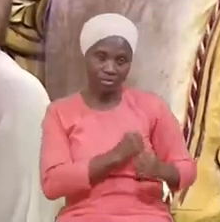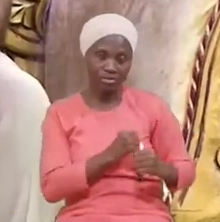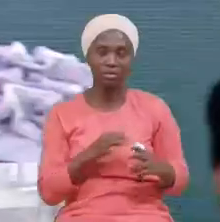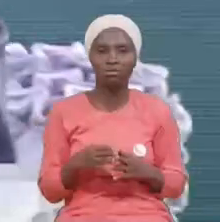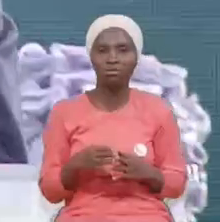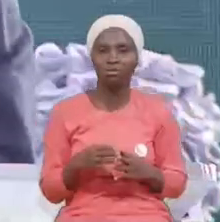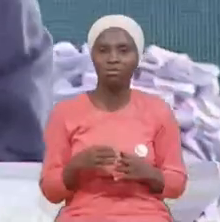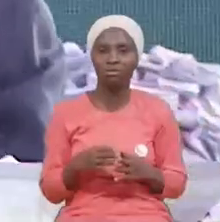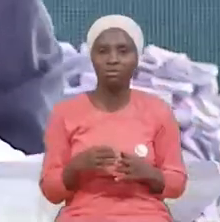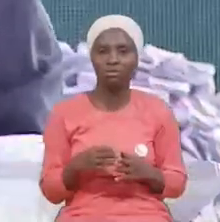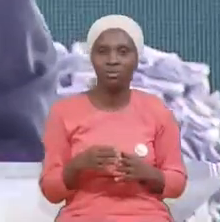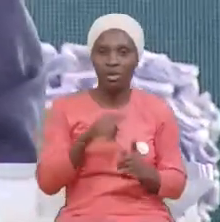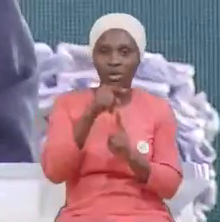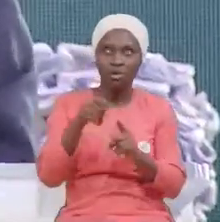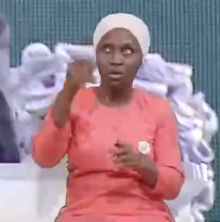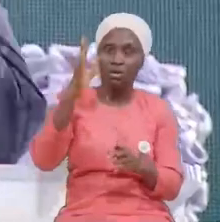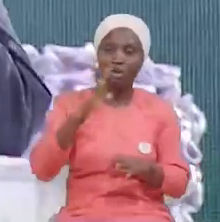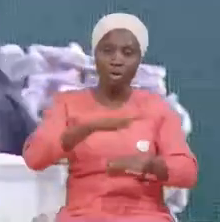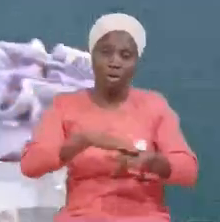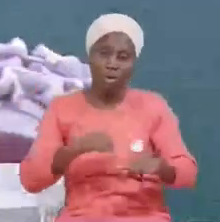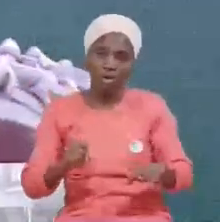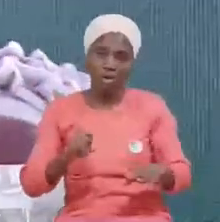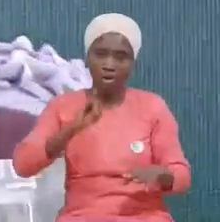Quand Dieu a appelé Josué,